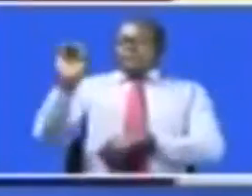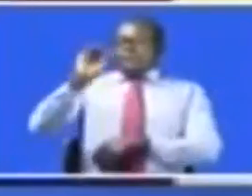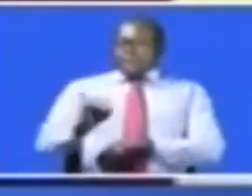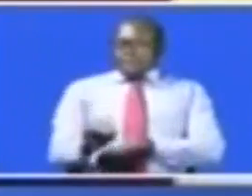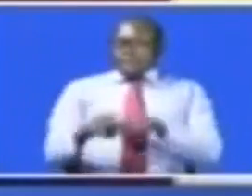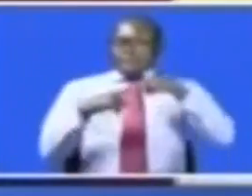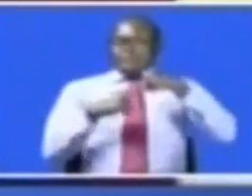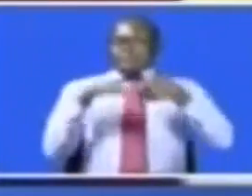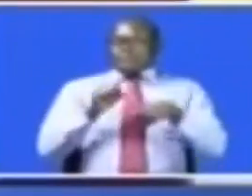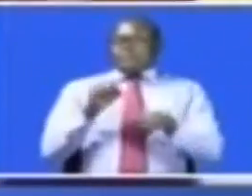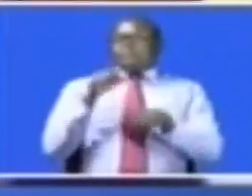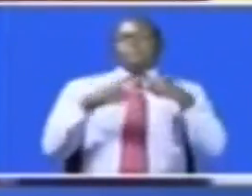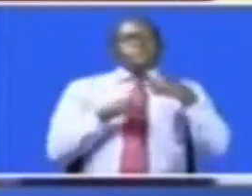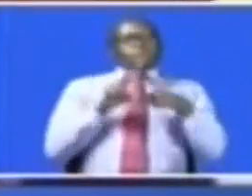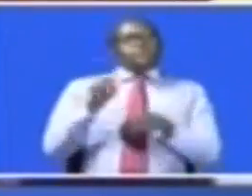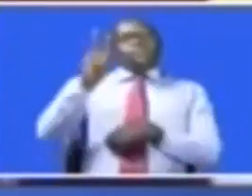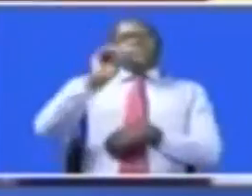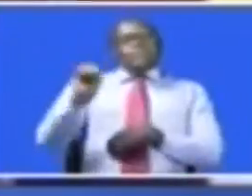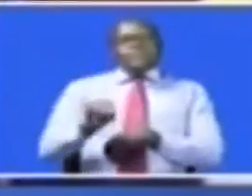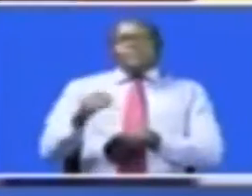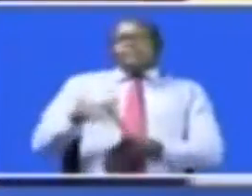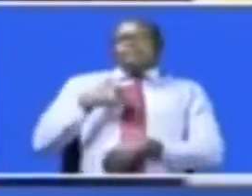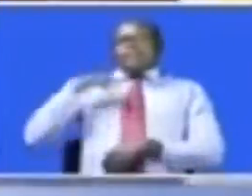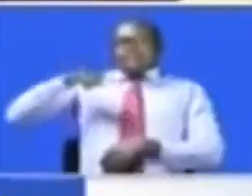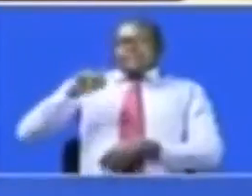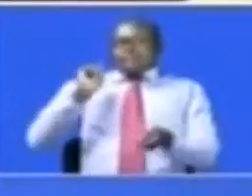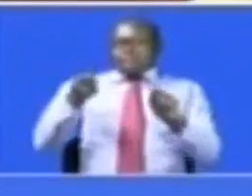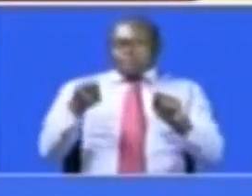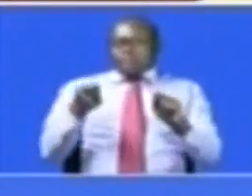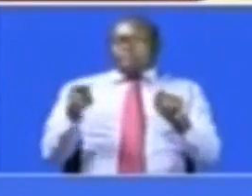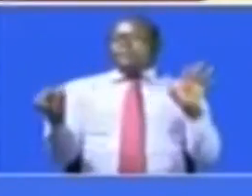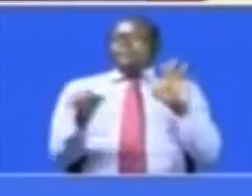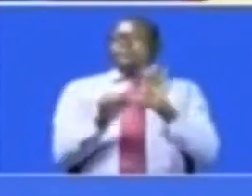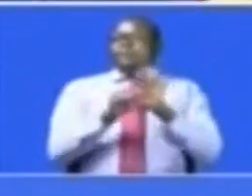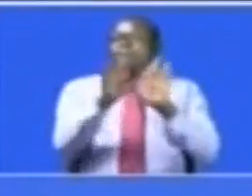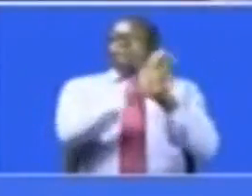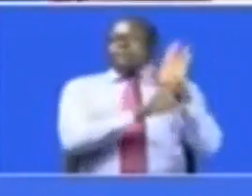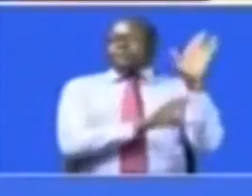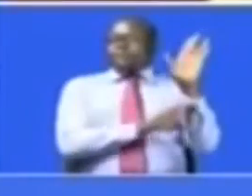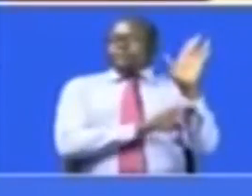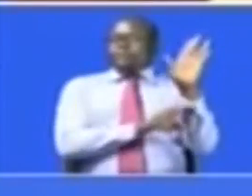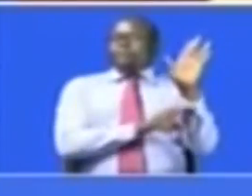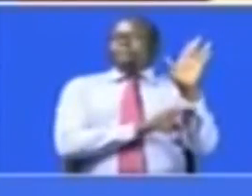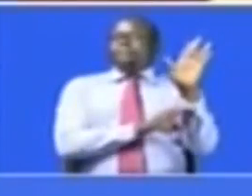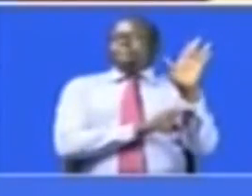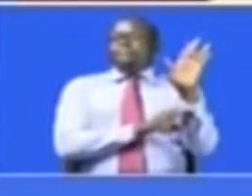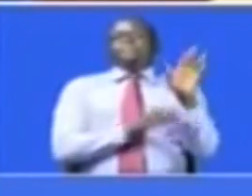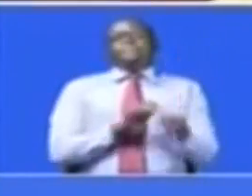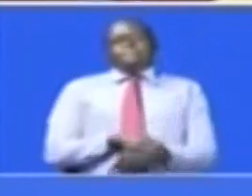65%. 52% feel that there is need to fill the gaps and address the shortcomings of the constitution, that is the grey